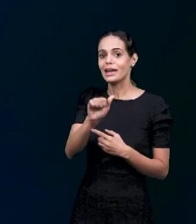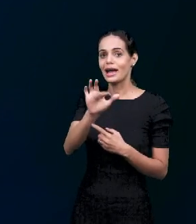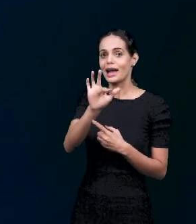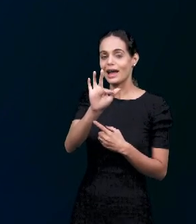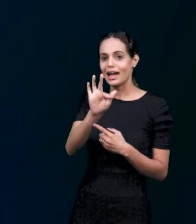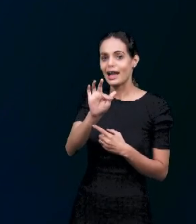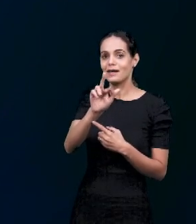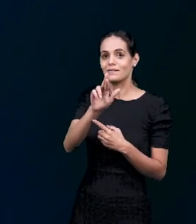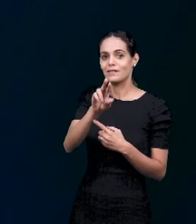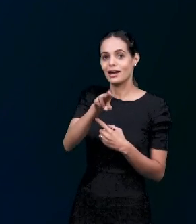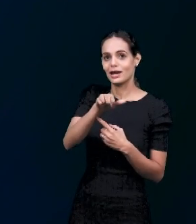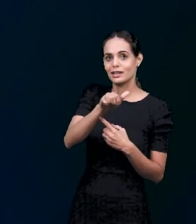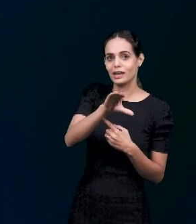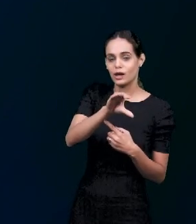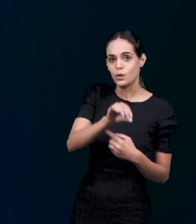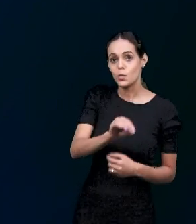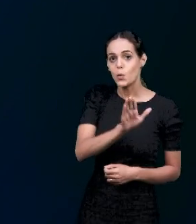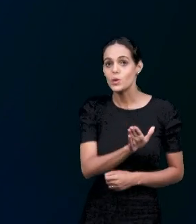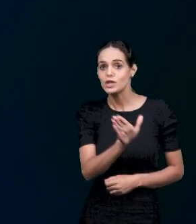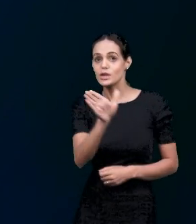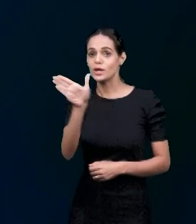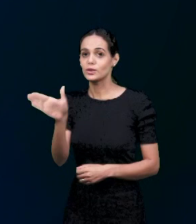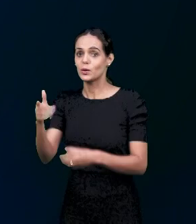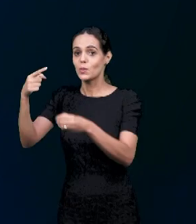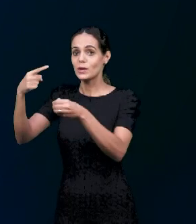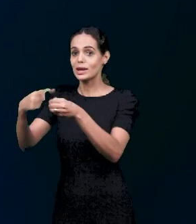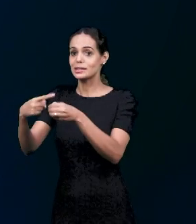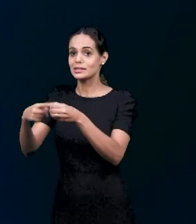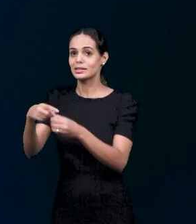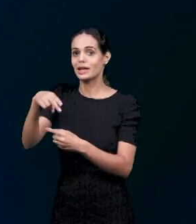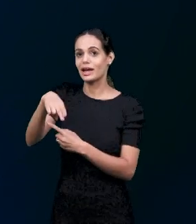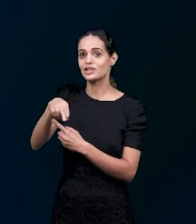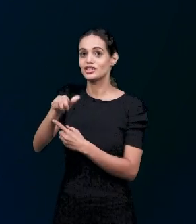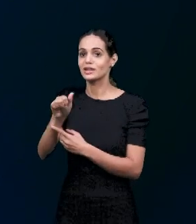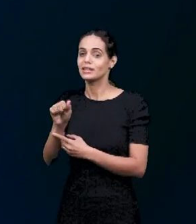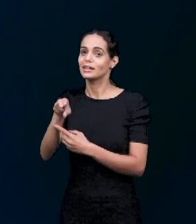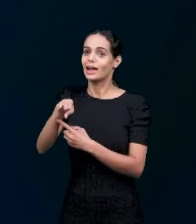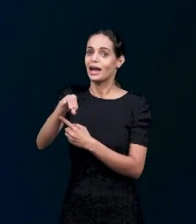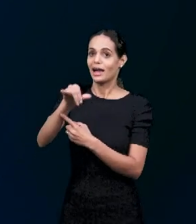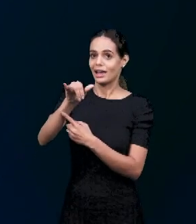Capernaum et entrant dans la ville appelée Naïm,